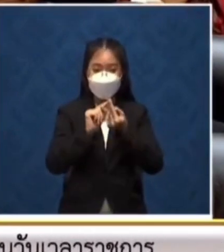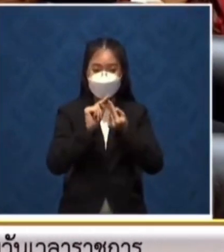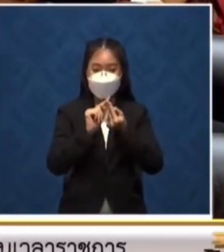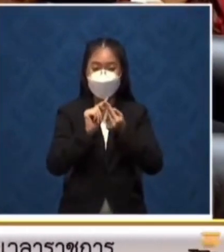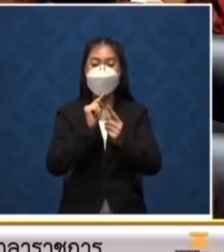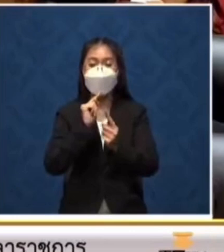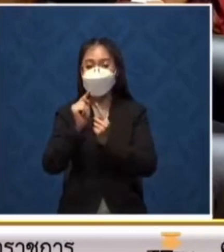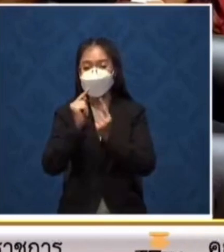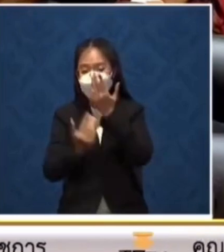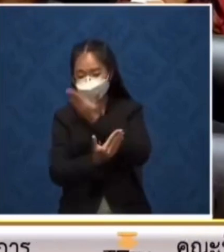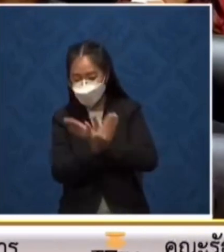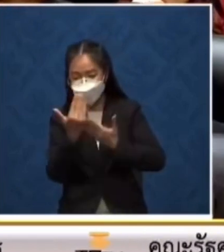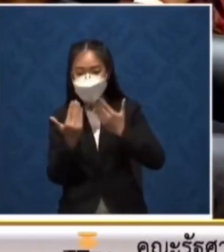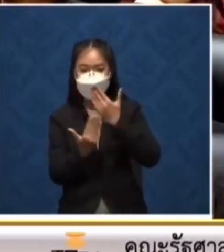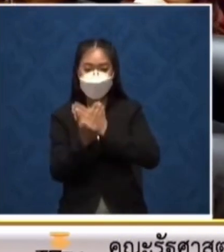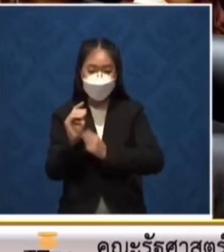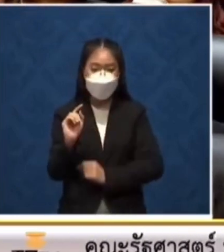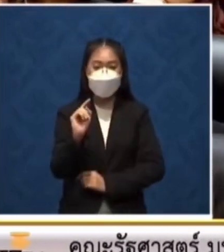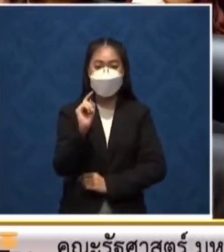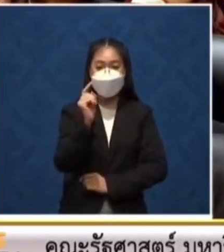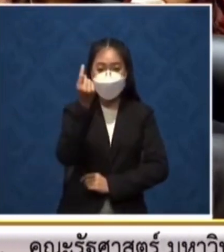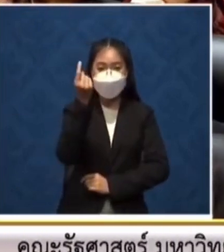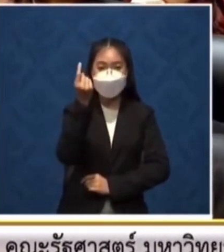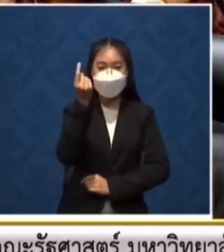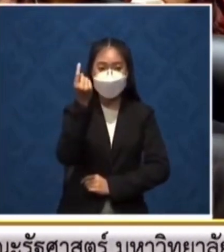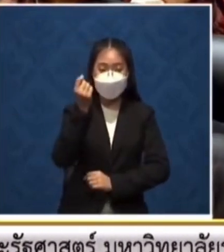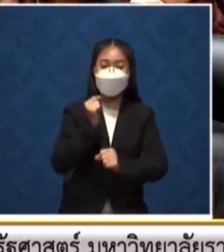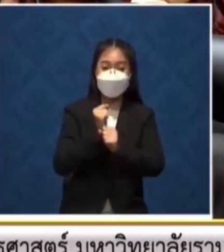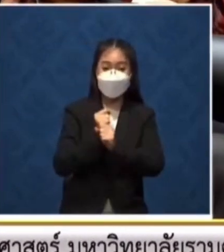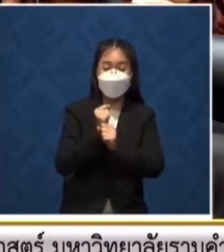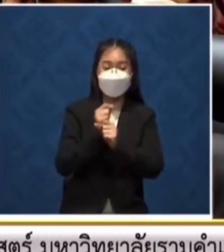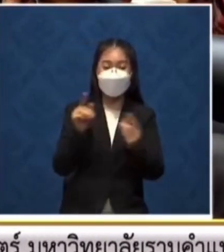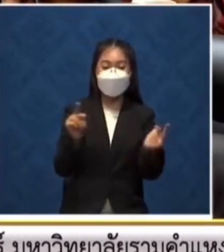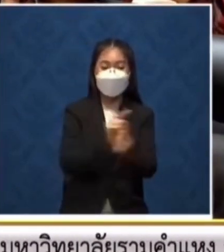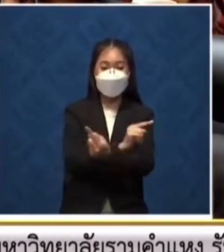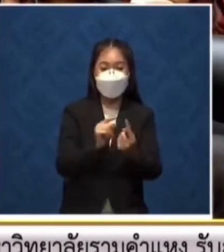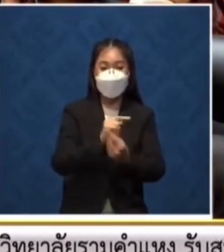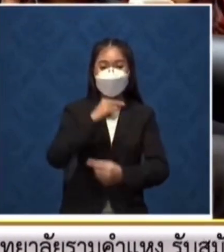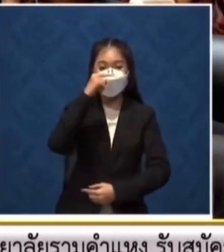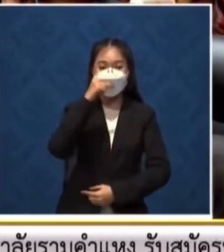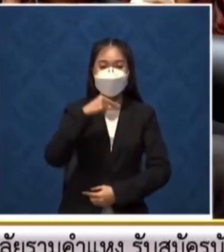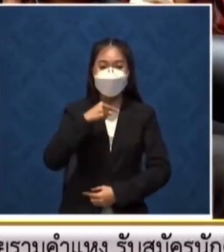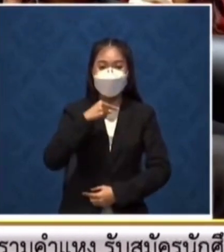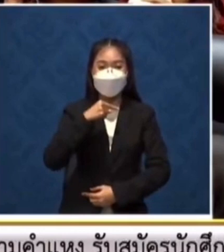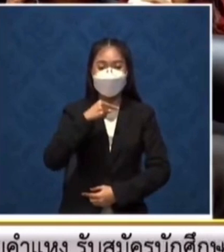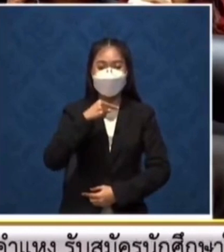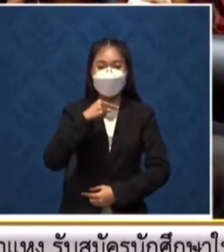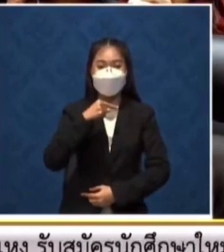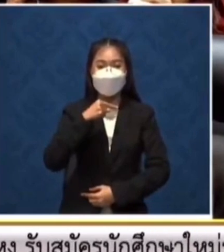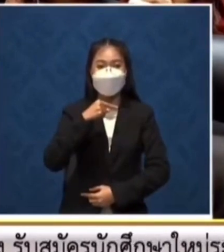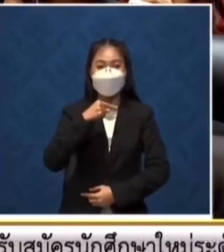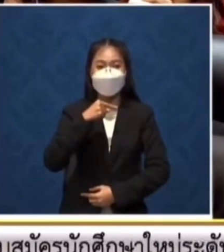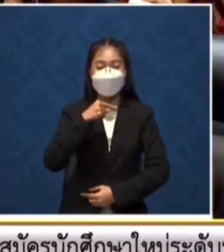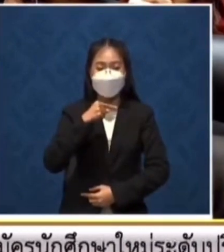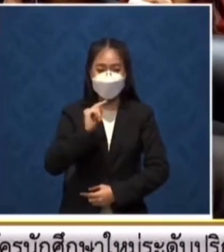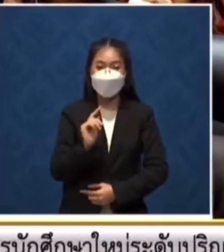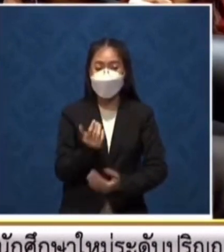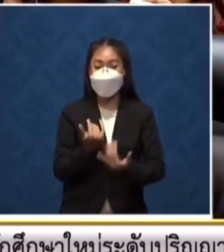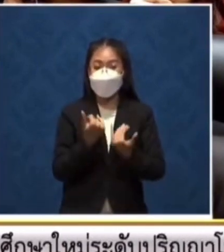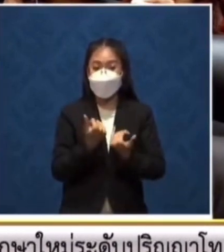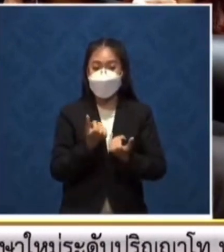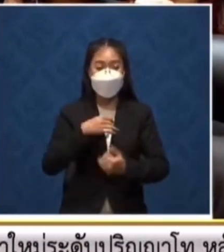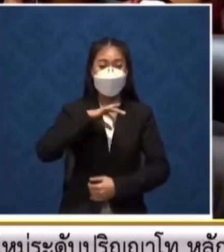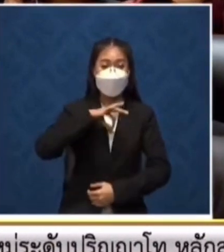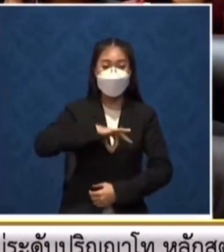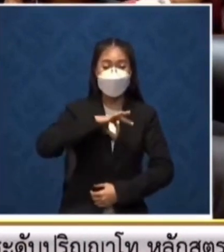ติใหม่ให้กับความปกติใหม่ของสังคมไทยในช่วงที่ความรู้สึกของยุคสมั